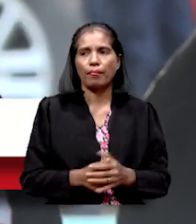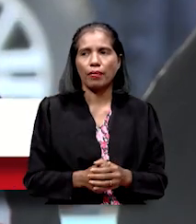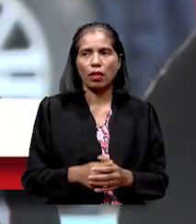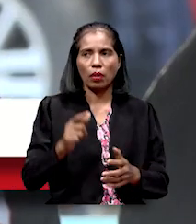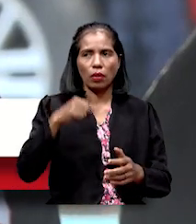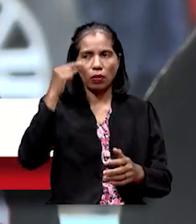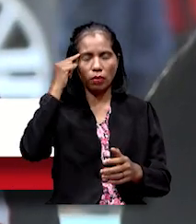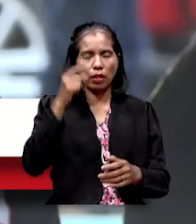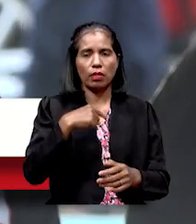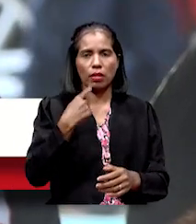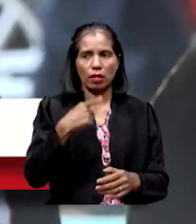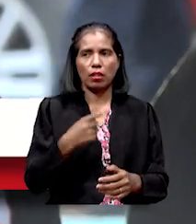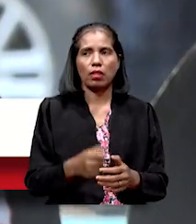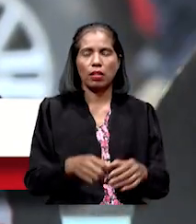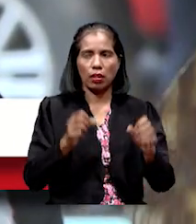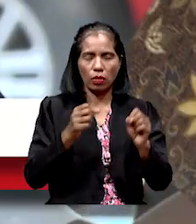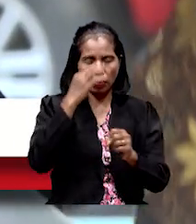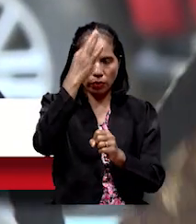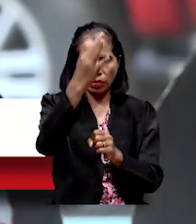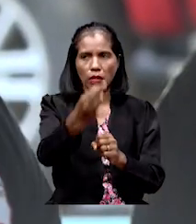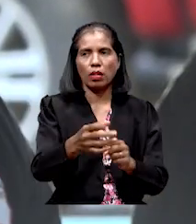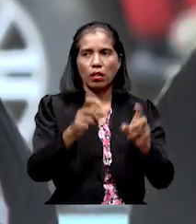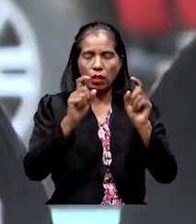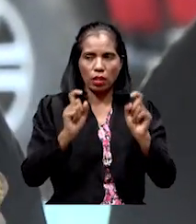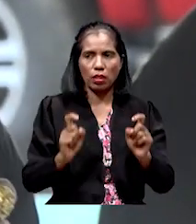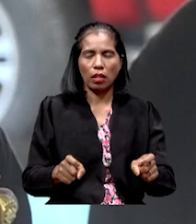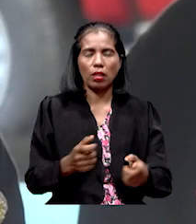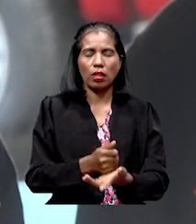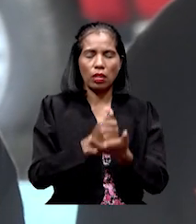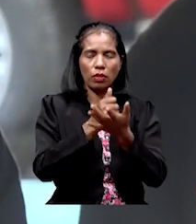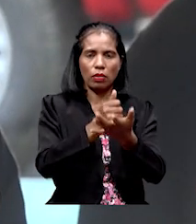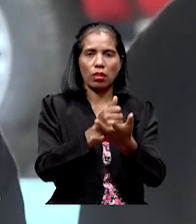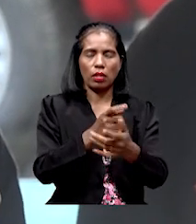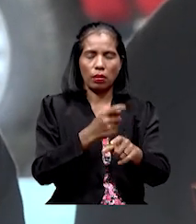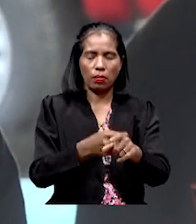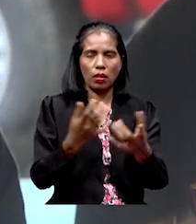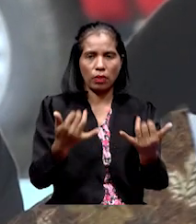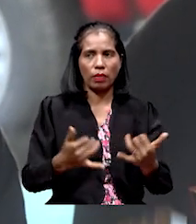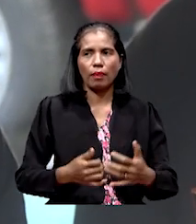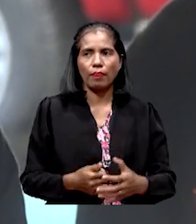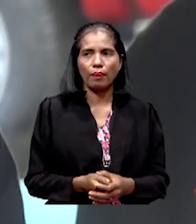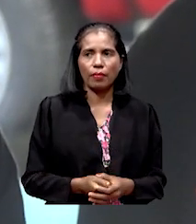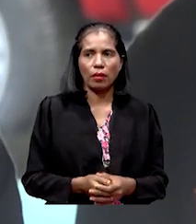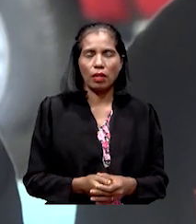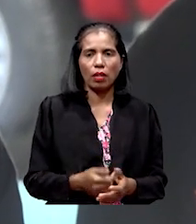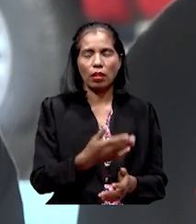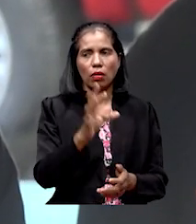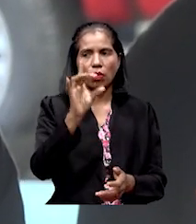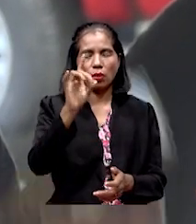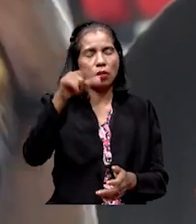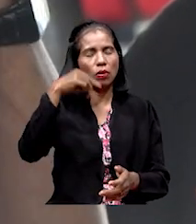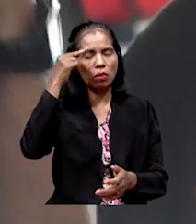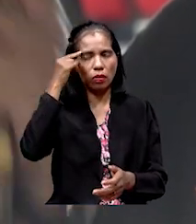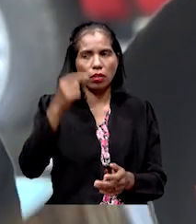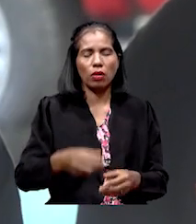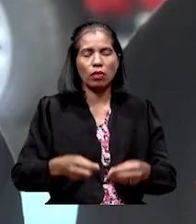governo sini apa mai ruang main, tenki resort di situ sambung dane. Kata kita governo nasional,